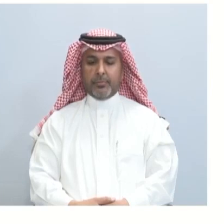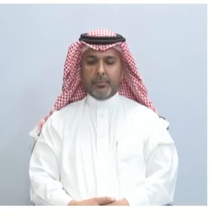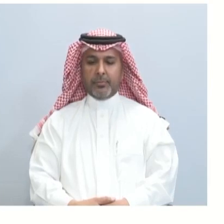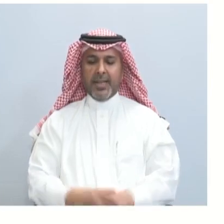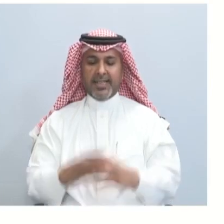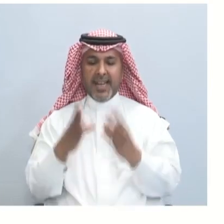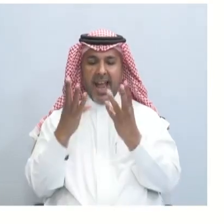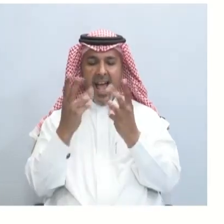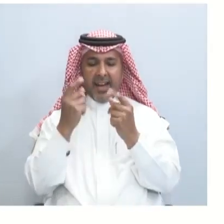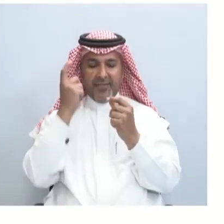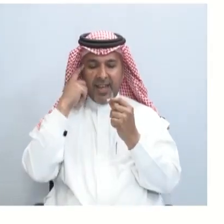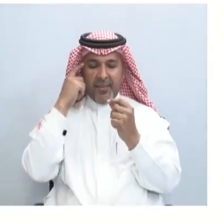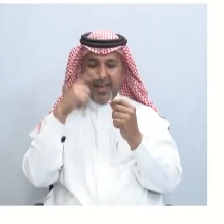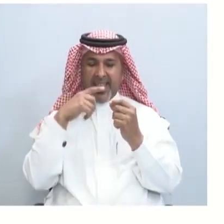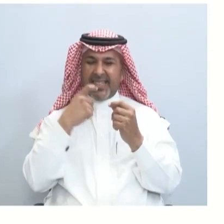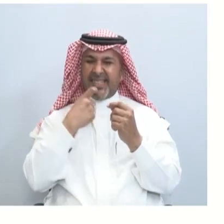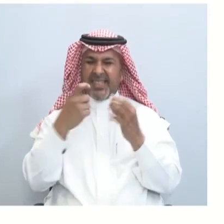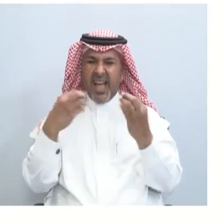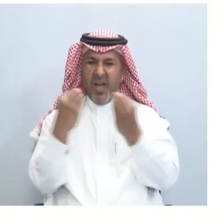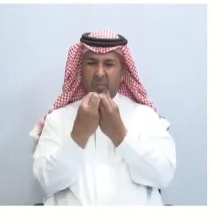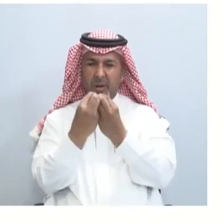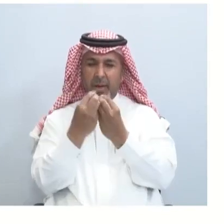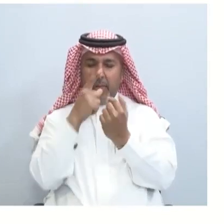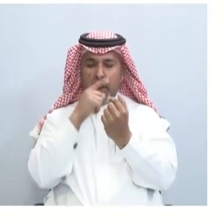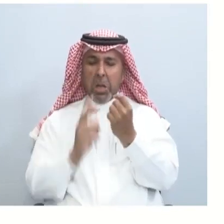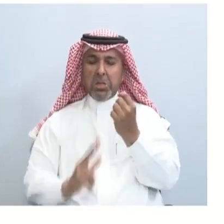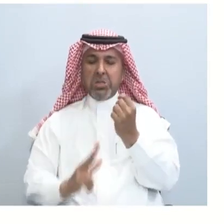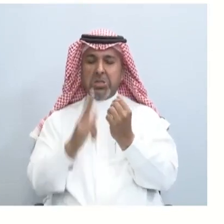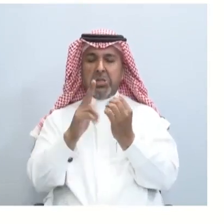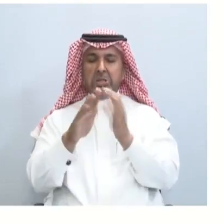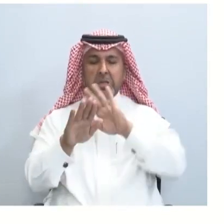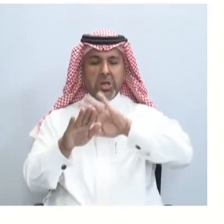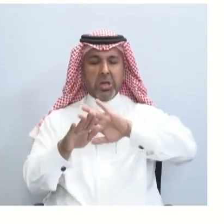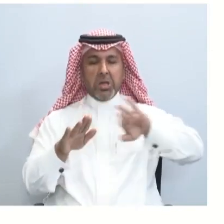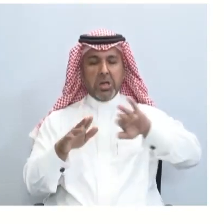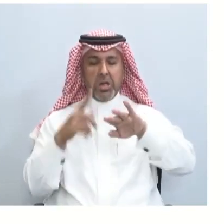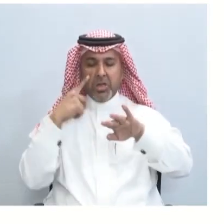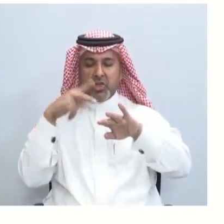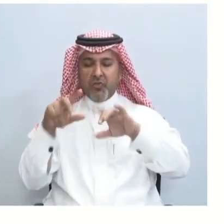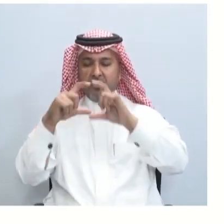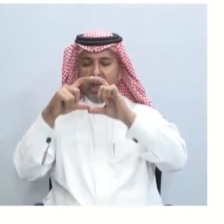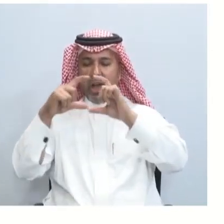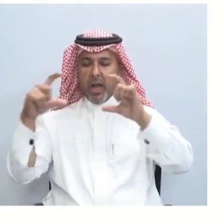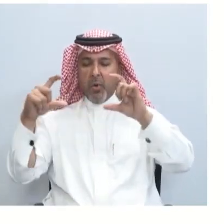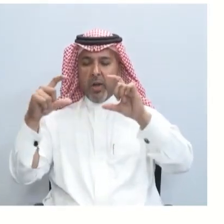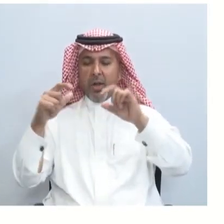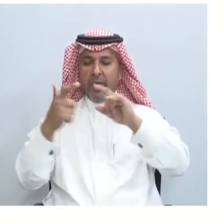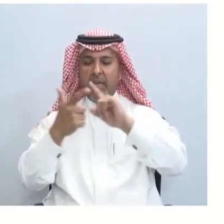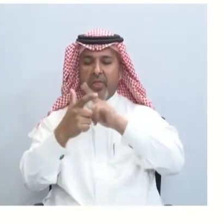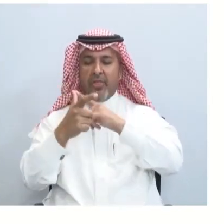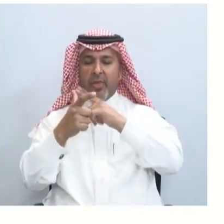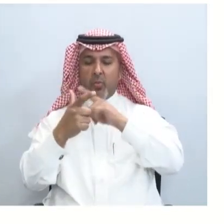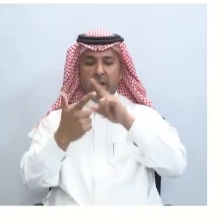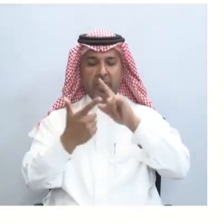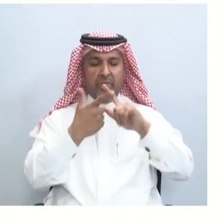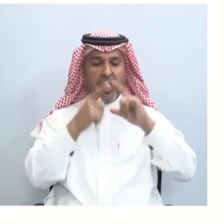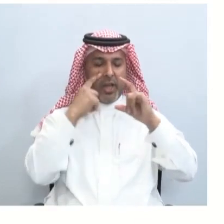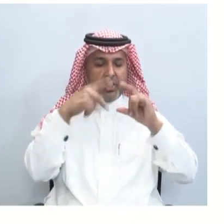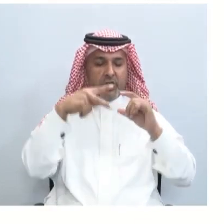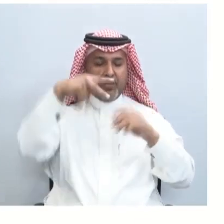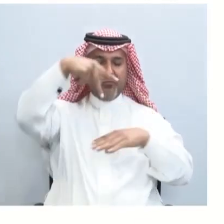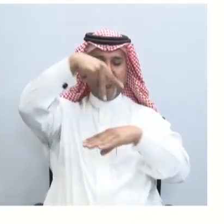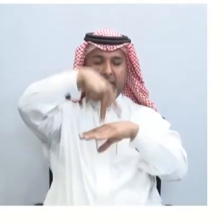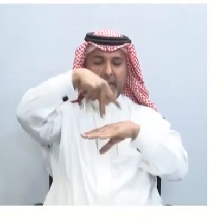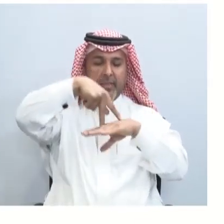ماذا قمنا الى مستطيل والى مثلث نحسب مساحه المستطيل ونحسب مساحه المثلث